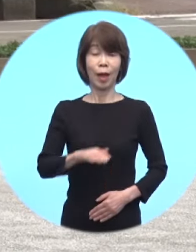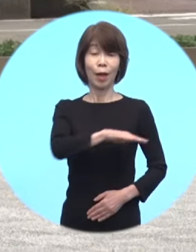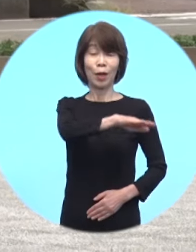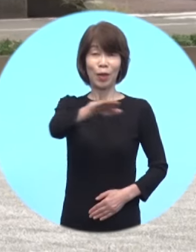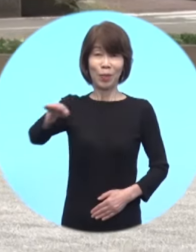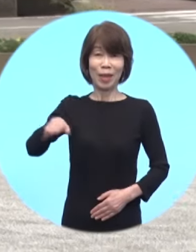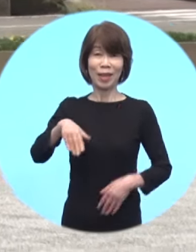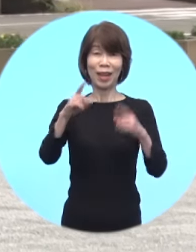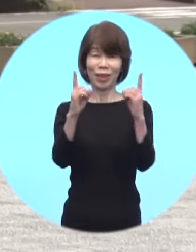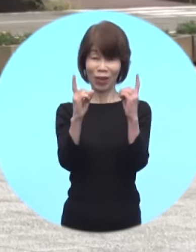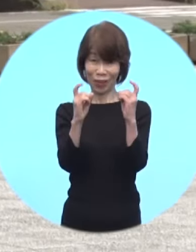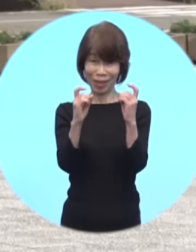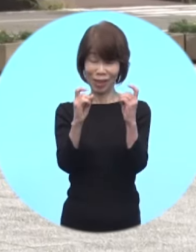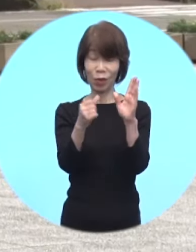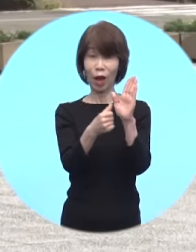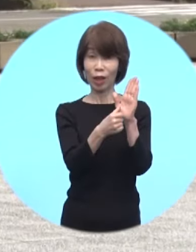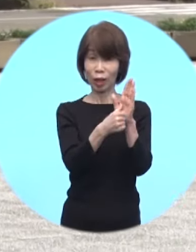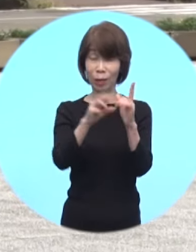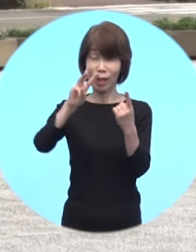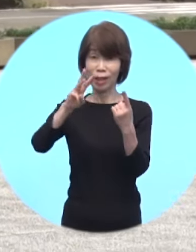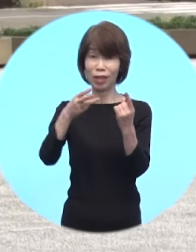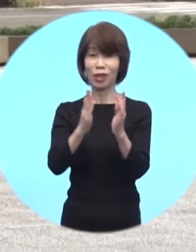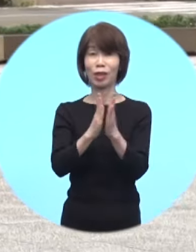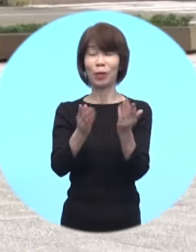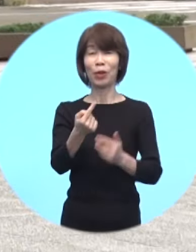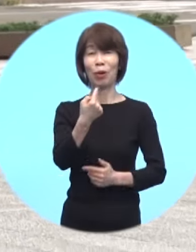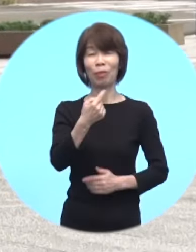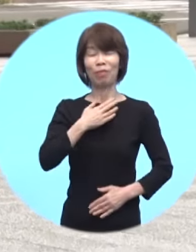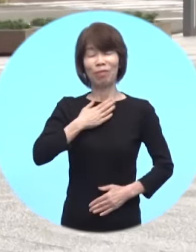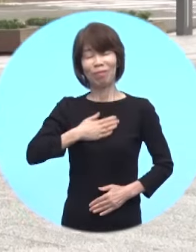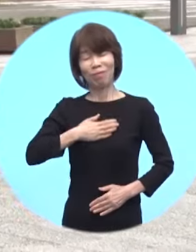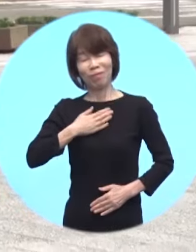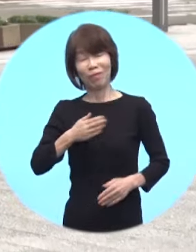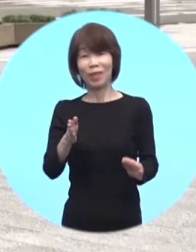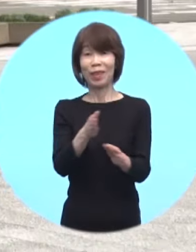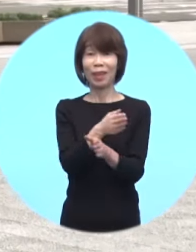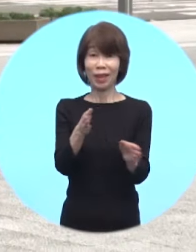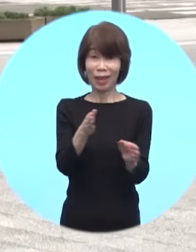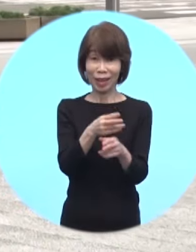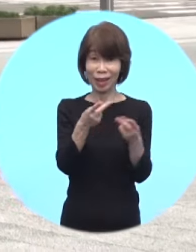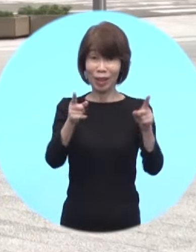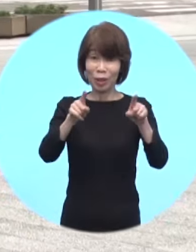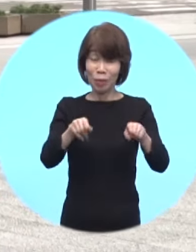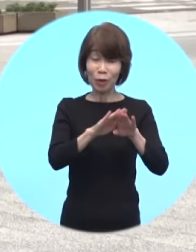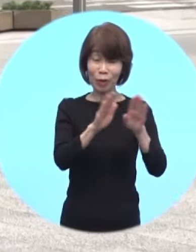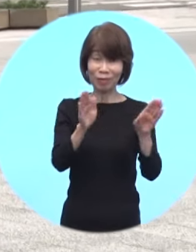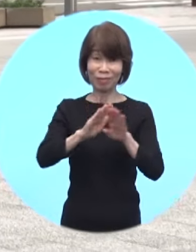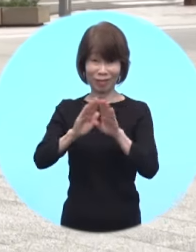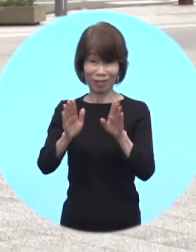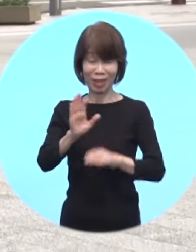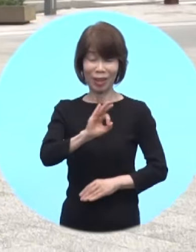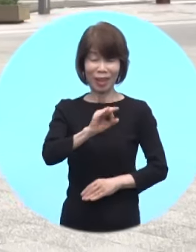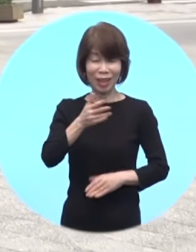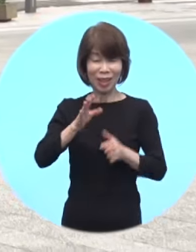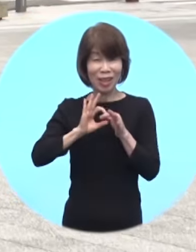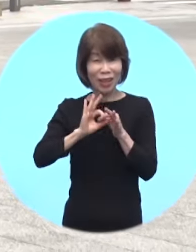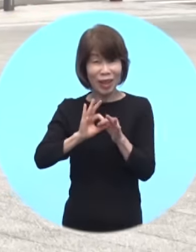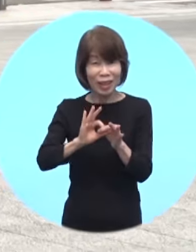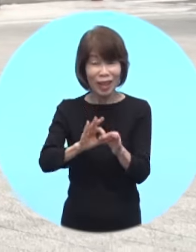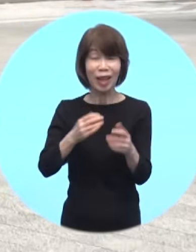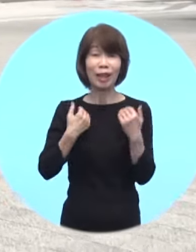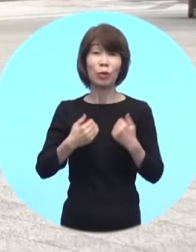皆さんこんにちは、杉本優里です。過ごしやすい秋はイベントシーズンですね。金沢ならではの秋のイ